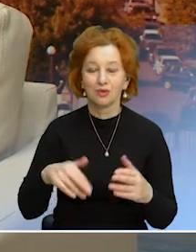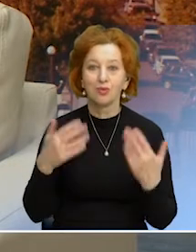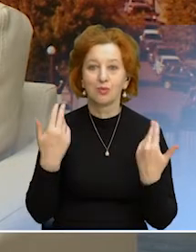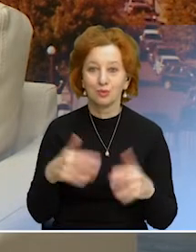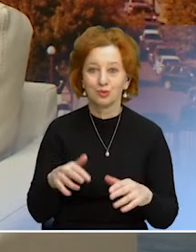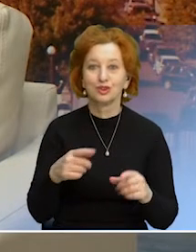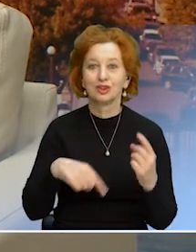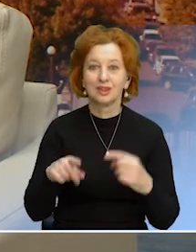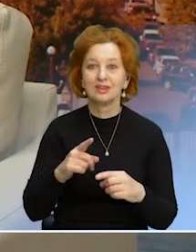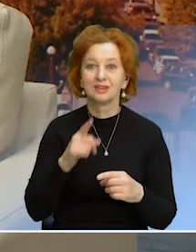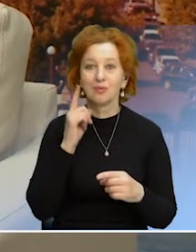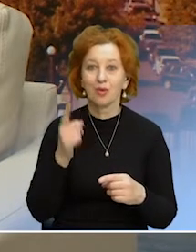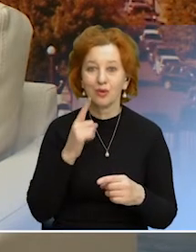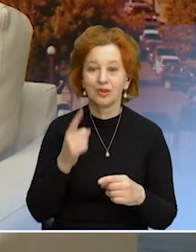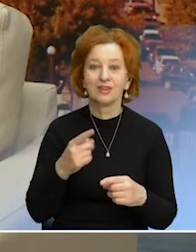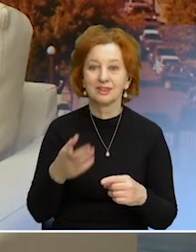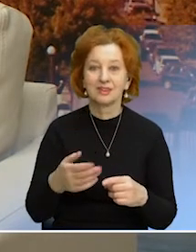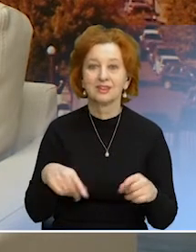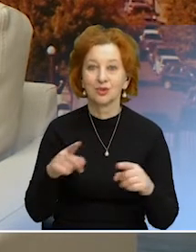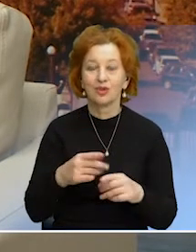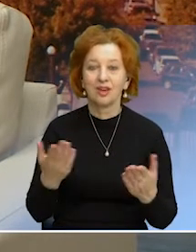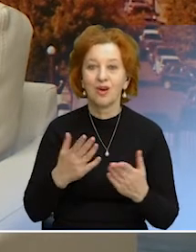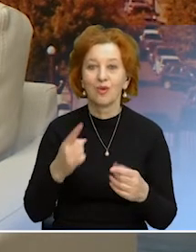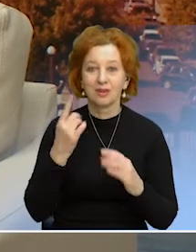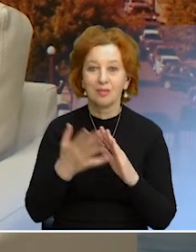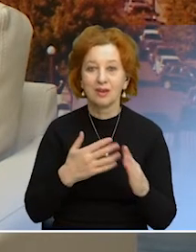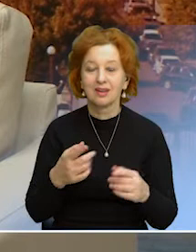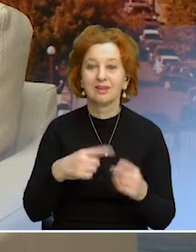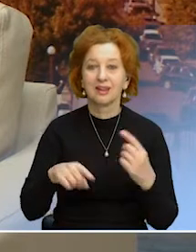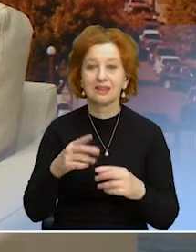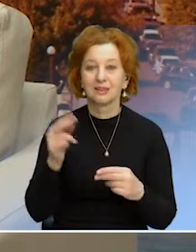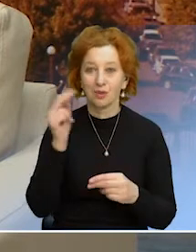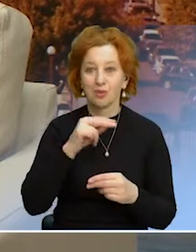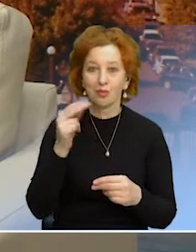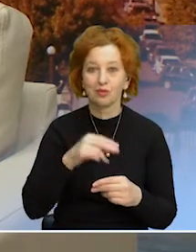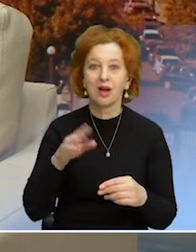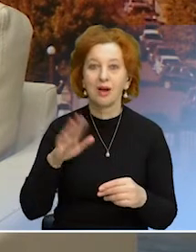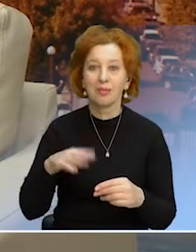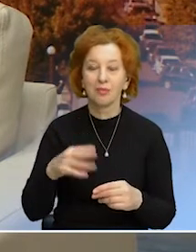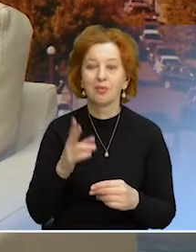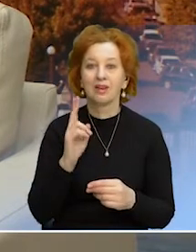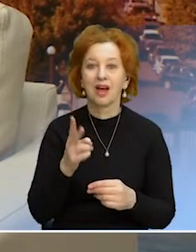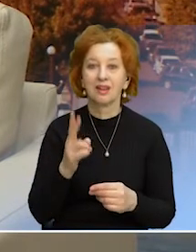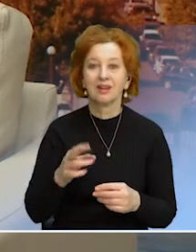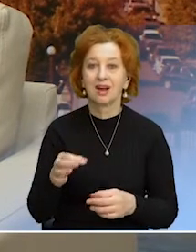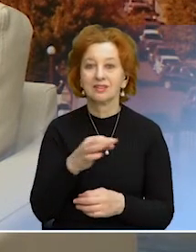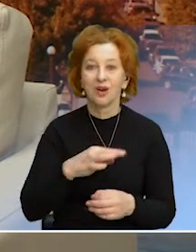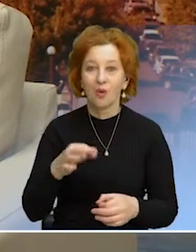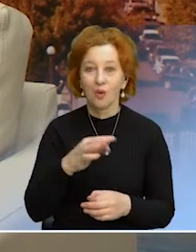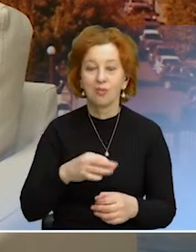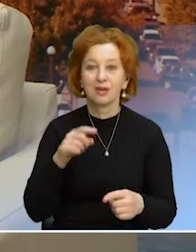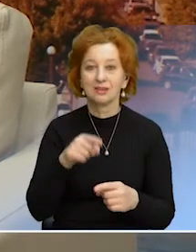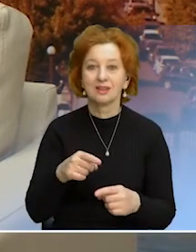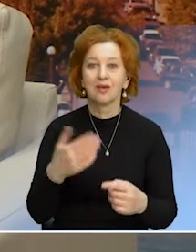уже... Молодость ведь это такое очень относительное понятие. Это то, что у тебя в душе. Потом это Калининградская область.